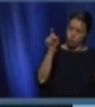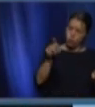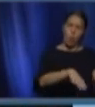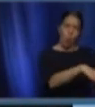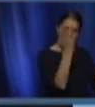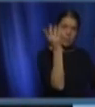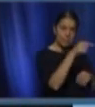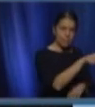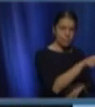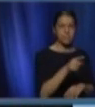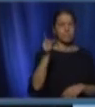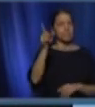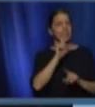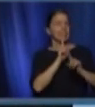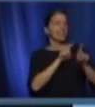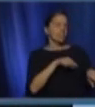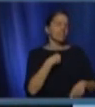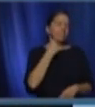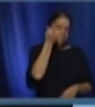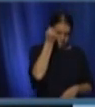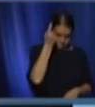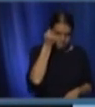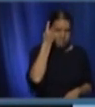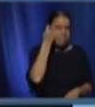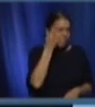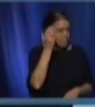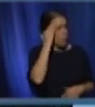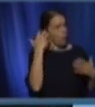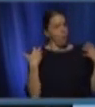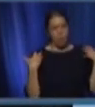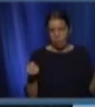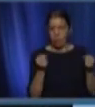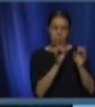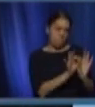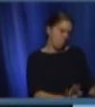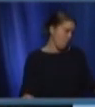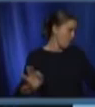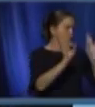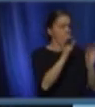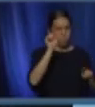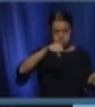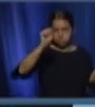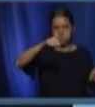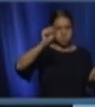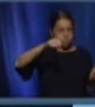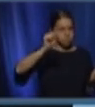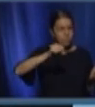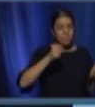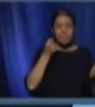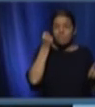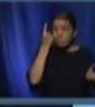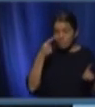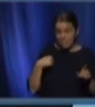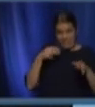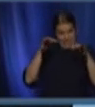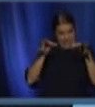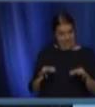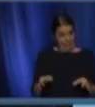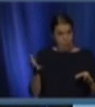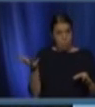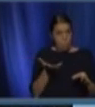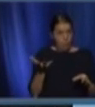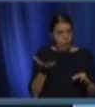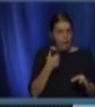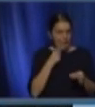tout à fait que nous faisons courir des risques à la santé mentale des Québécois et des Québécoises. Néanmoins, on doit